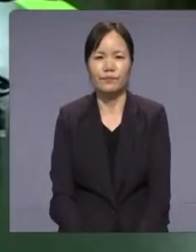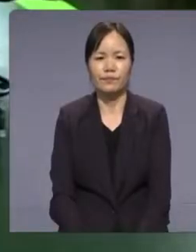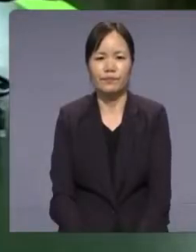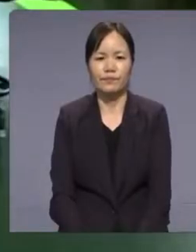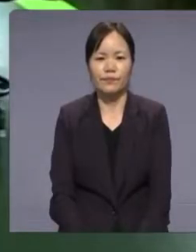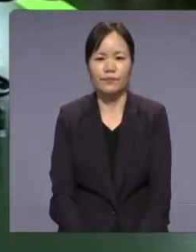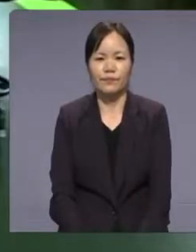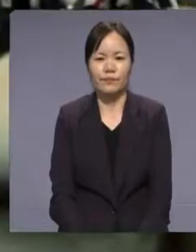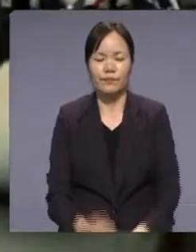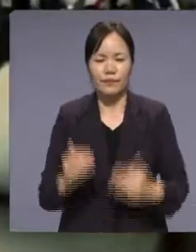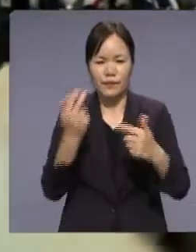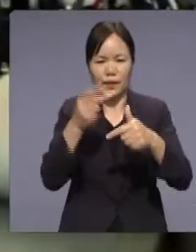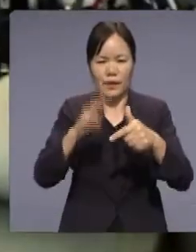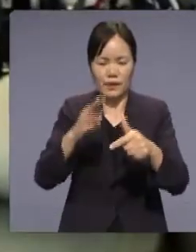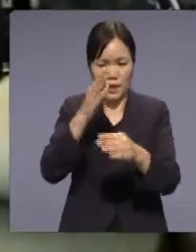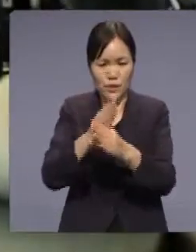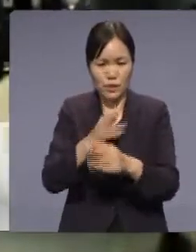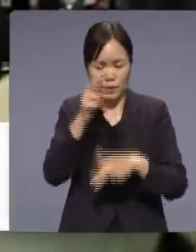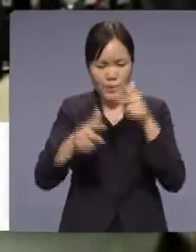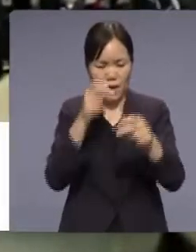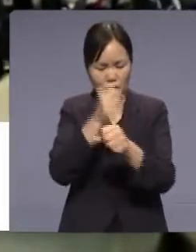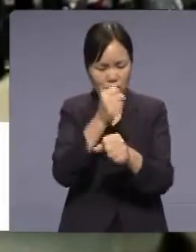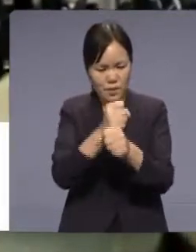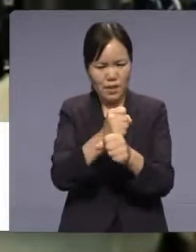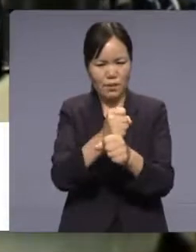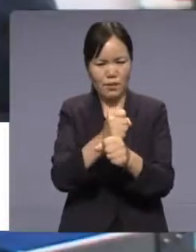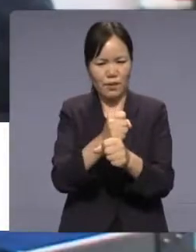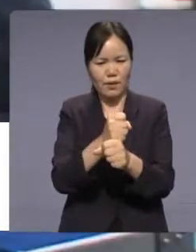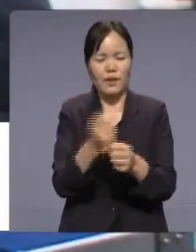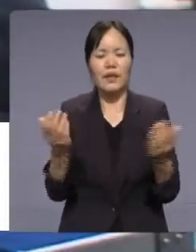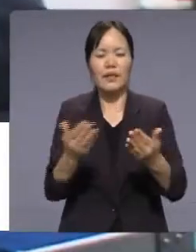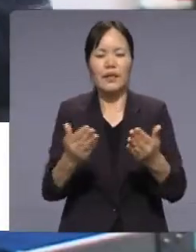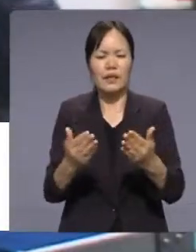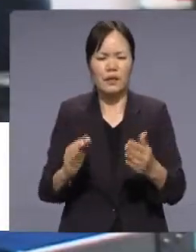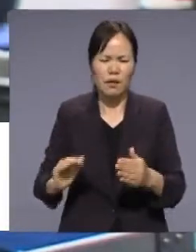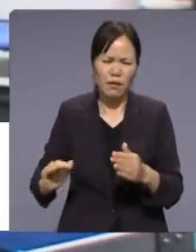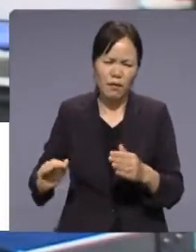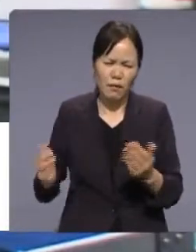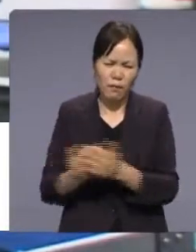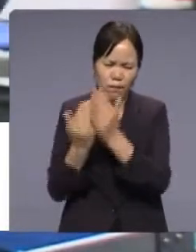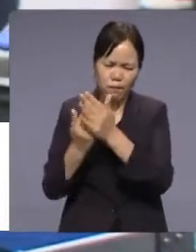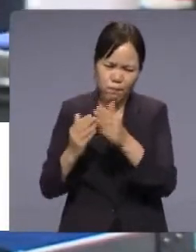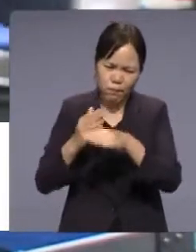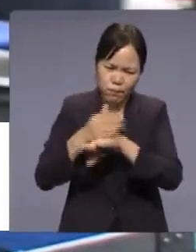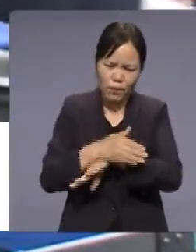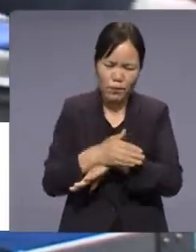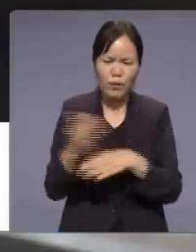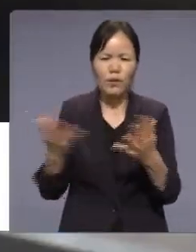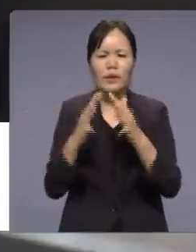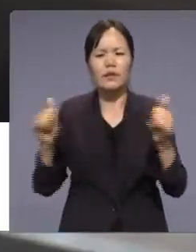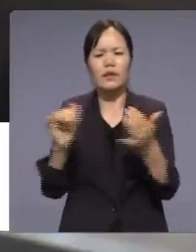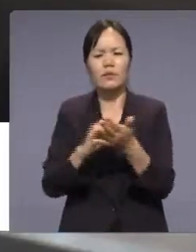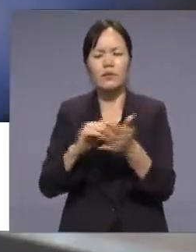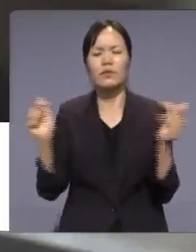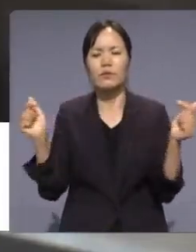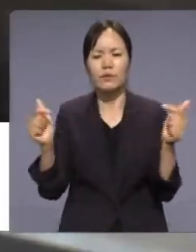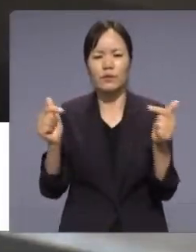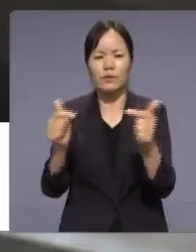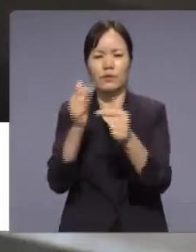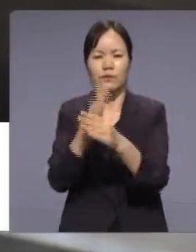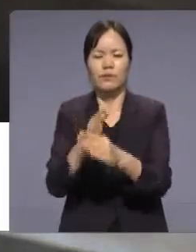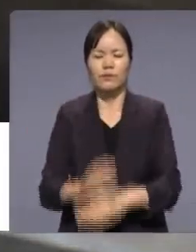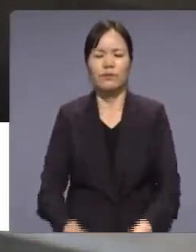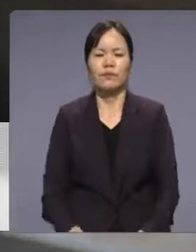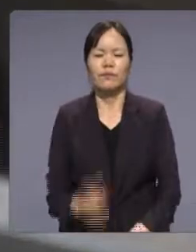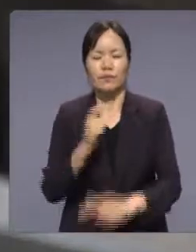성숙기에 접어든 인천의 주력 사업인 제조업은 성장이 정체되고 종사자 역시 감소 추세에 있습니다.